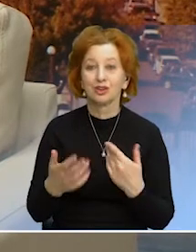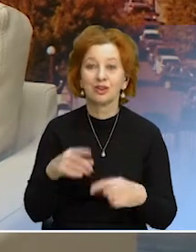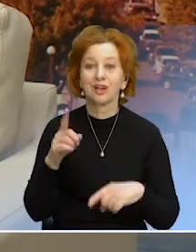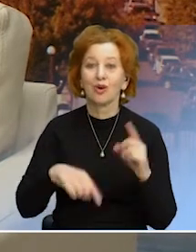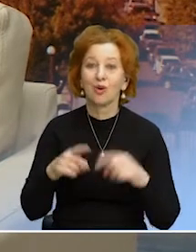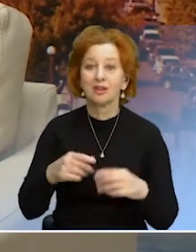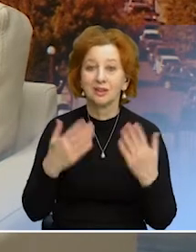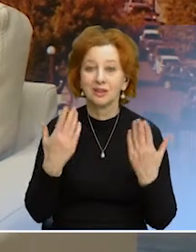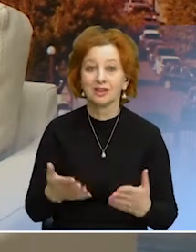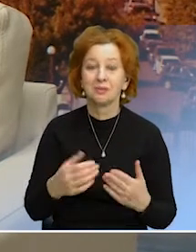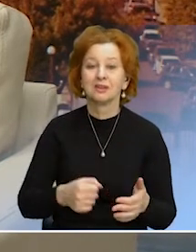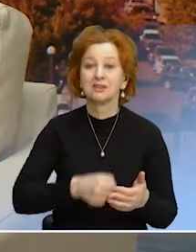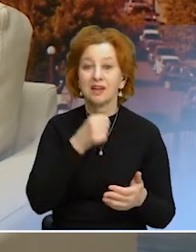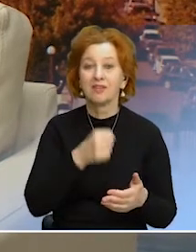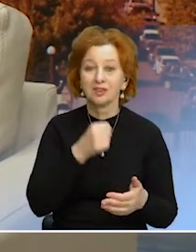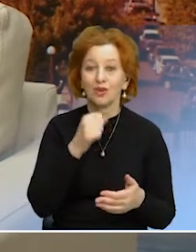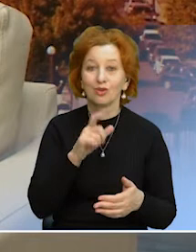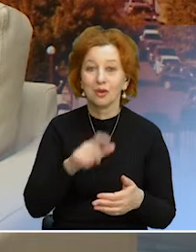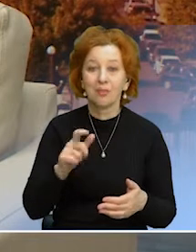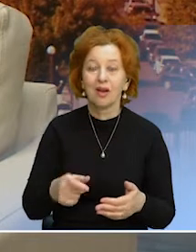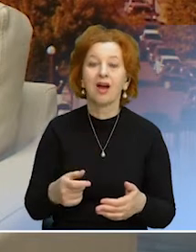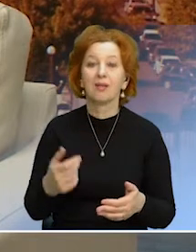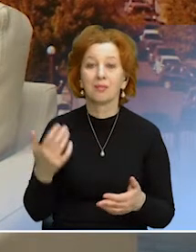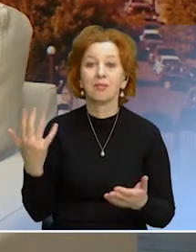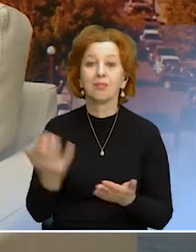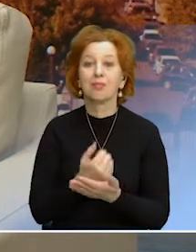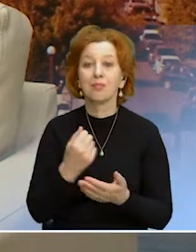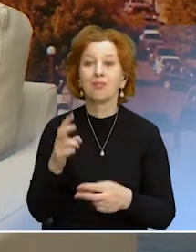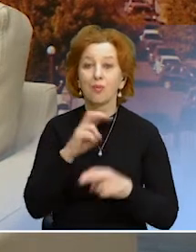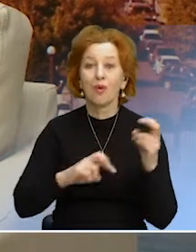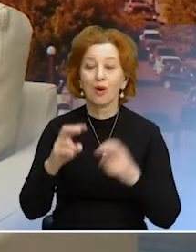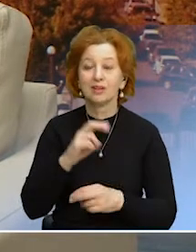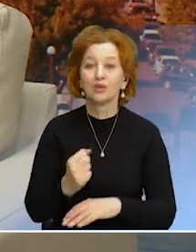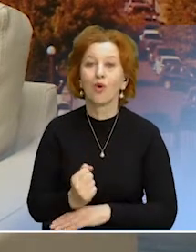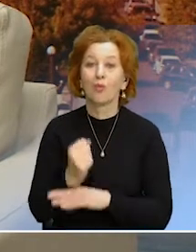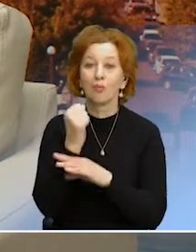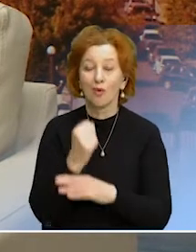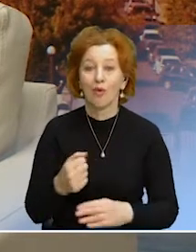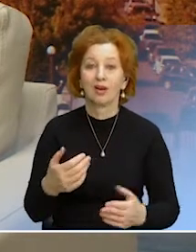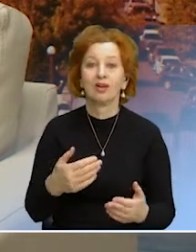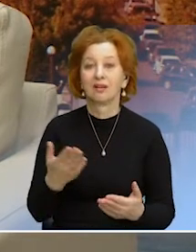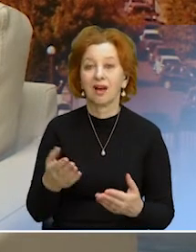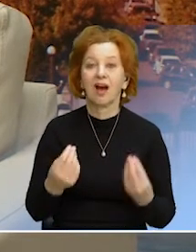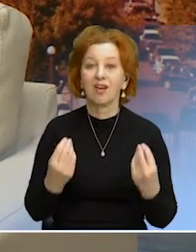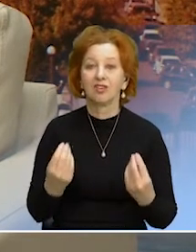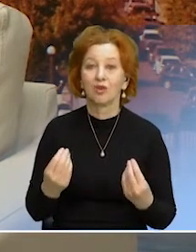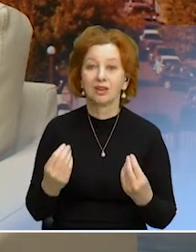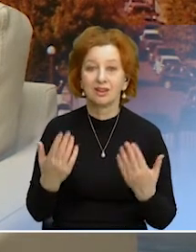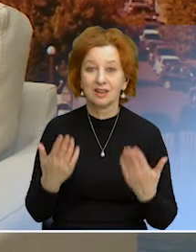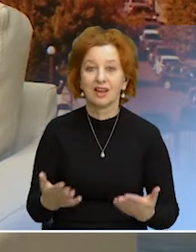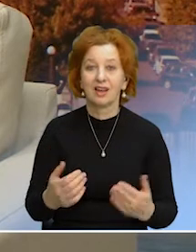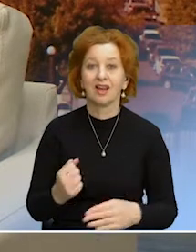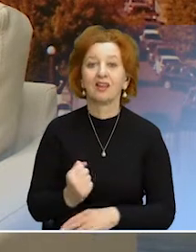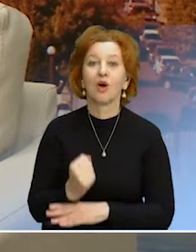с родителями, и со взрослыми людьми, поиск авторитета в жизни, точек опоры, на которые ты мог бы опереться